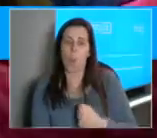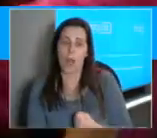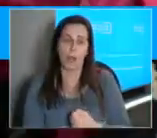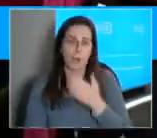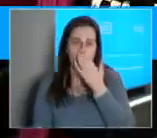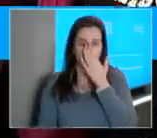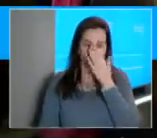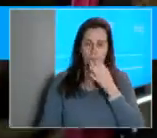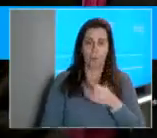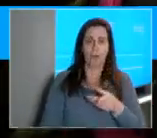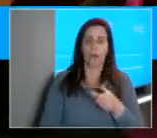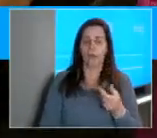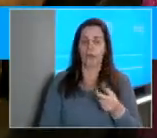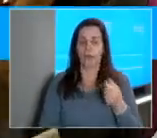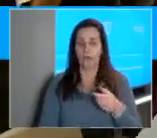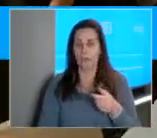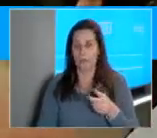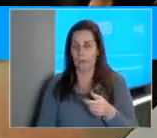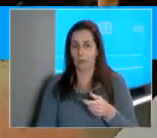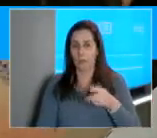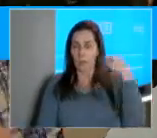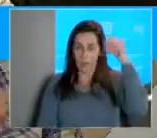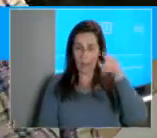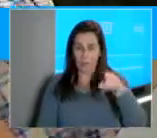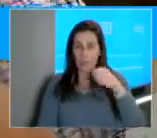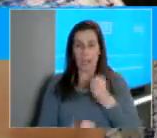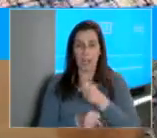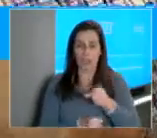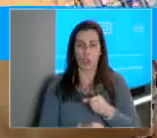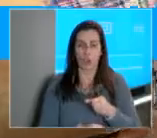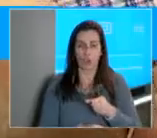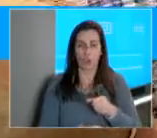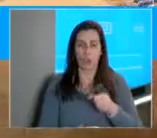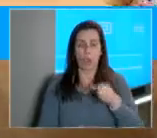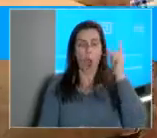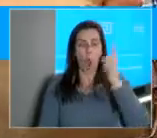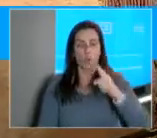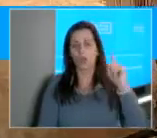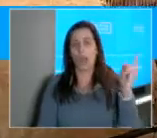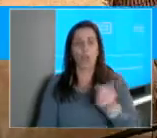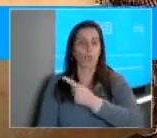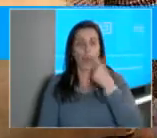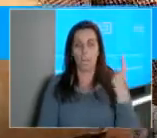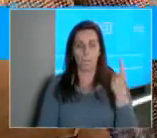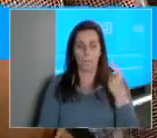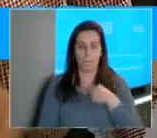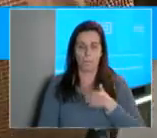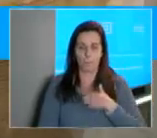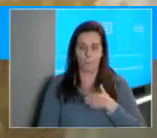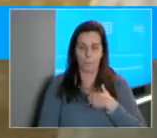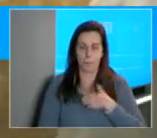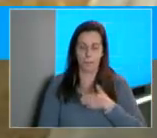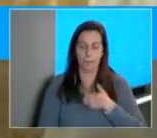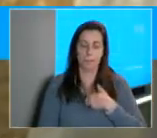שהיא אלימה בצד הפלסטיני לעשות ענישה קולקטיבית לכל